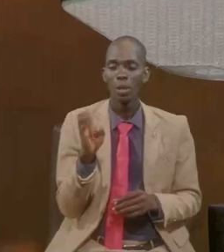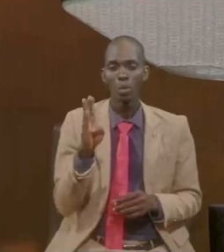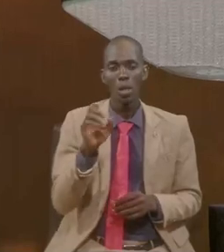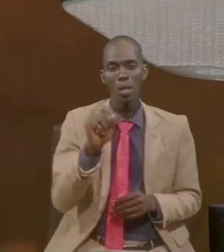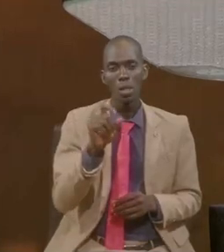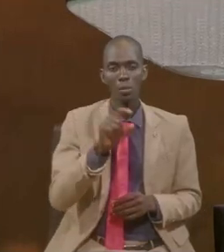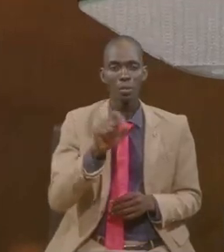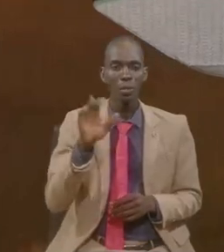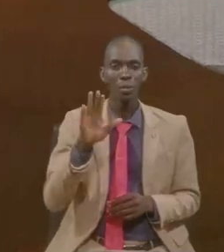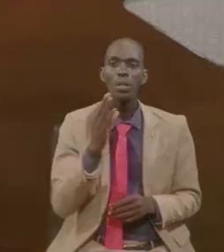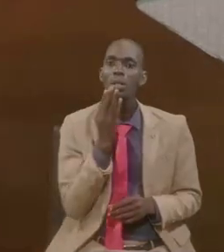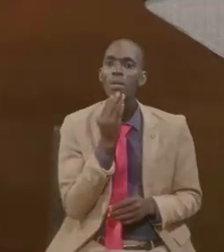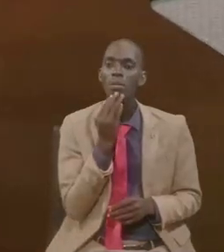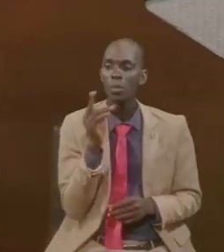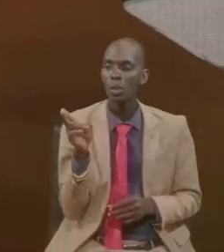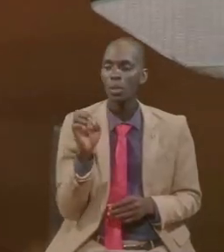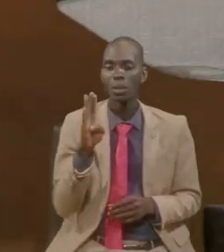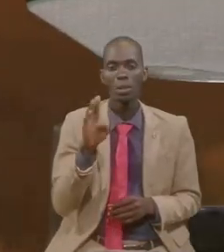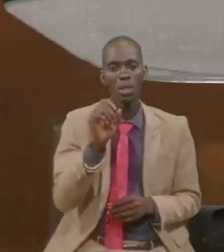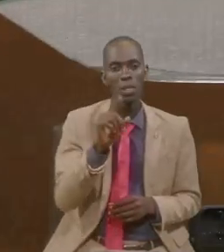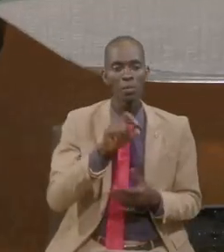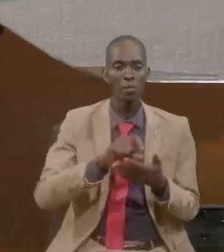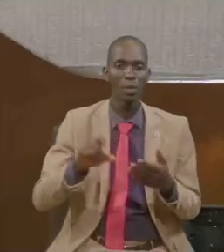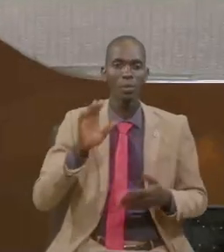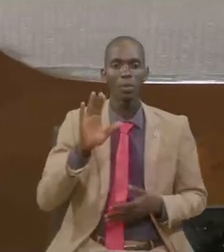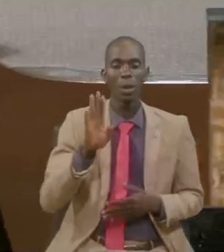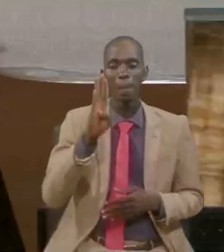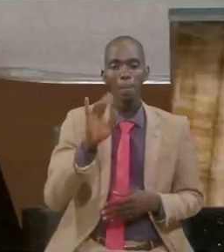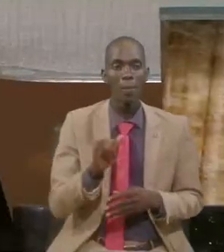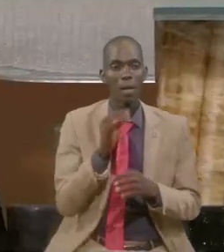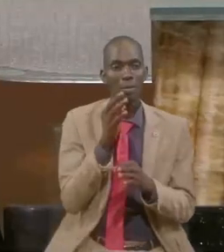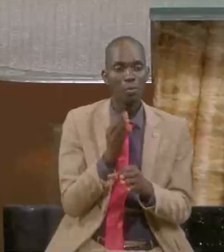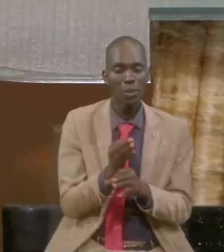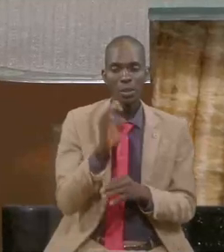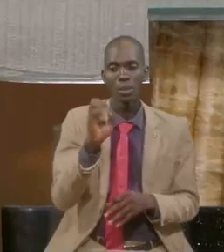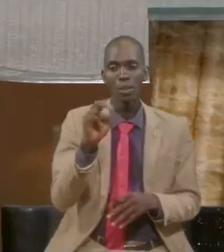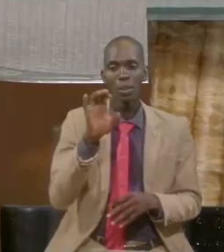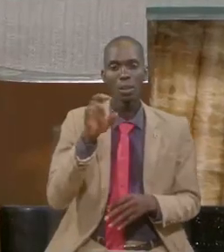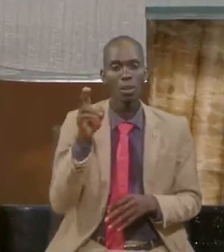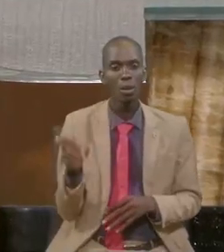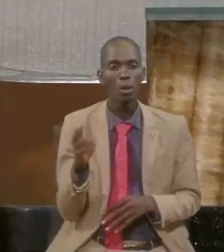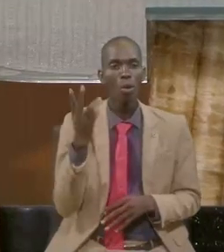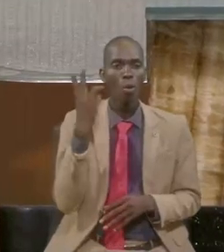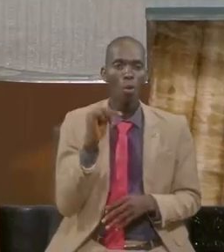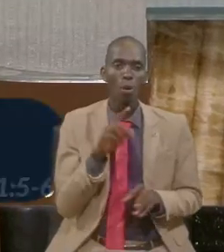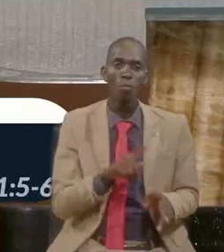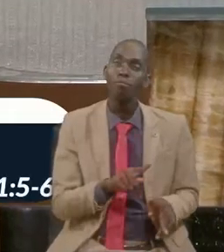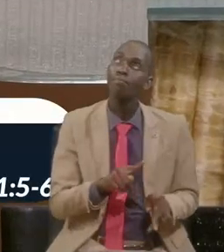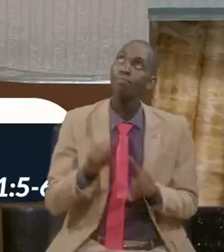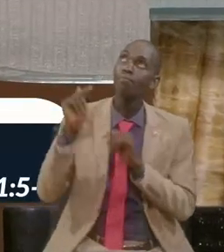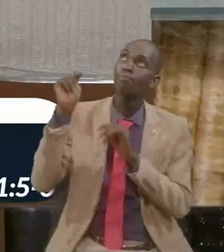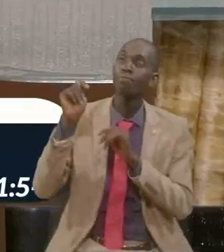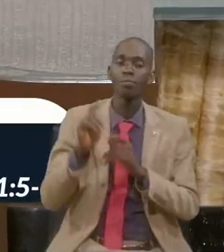Hébreux chapitre 11, verset 5. Hébreux 11, verset 5.